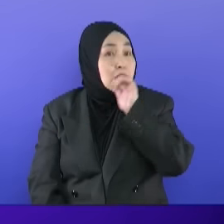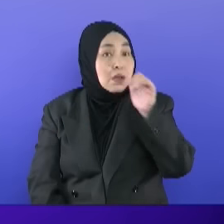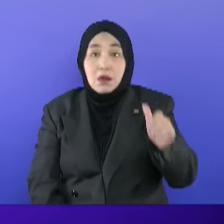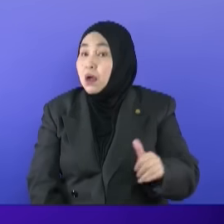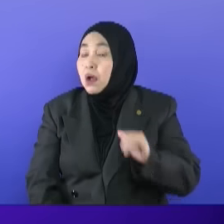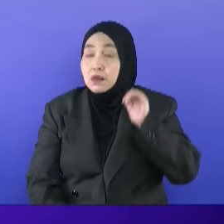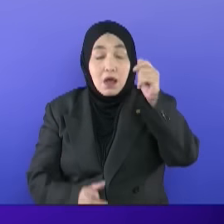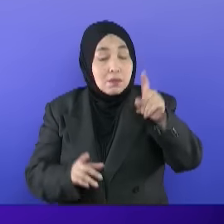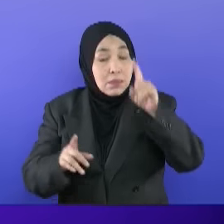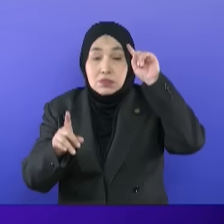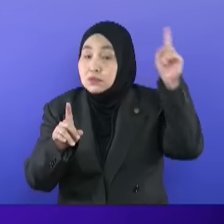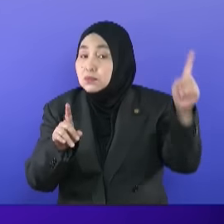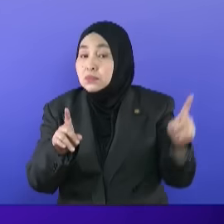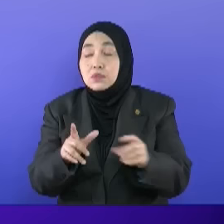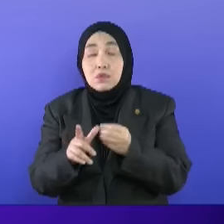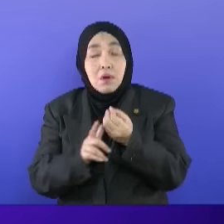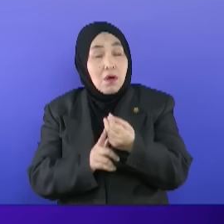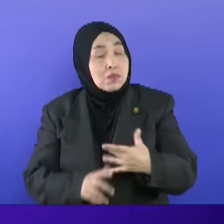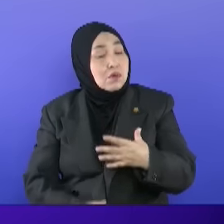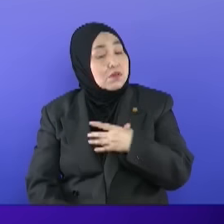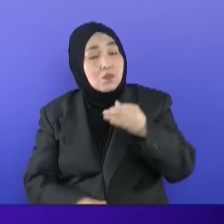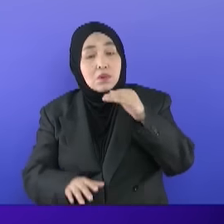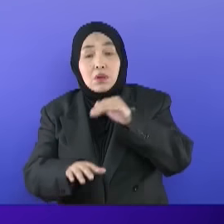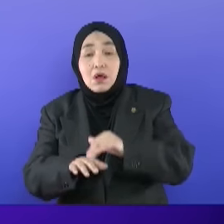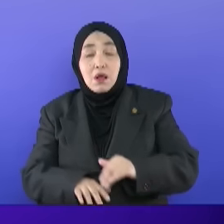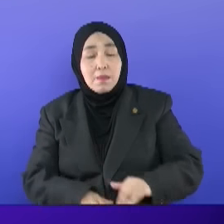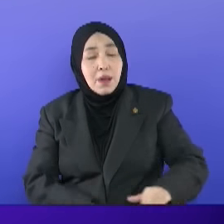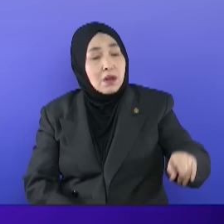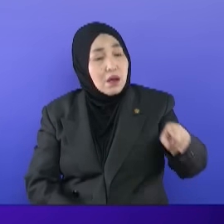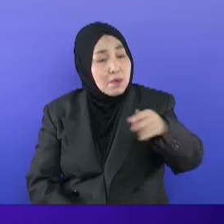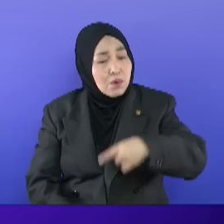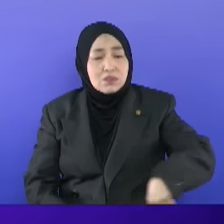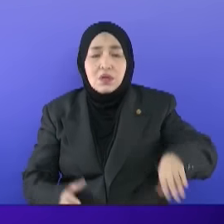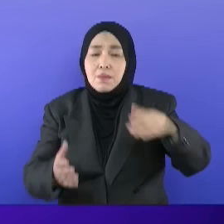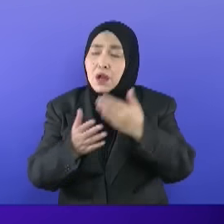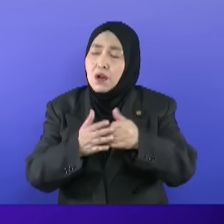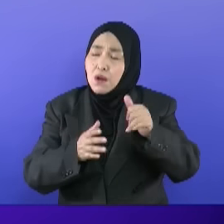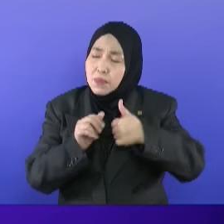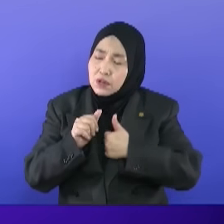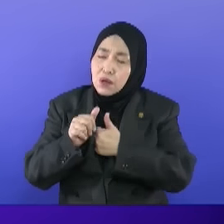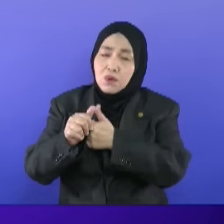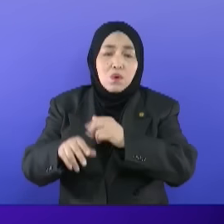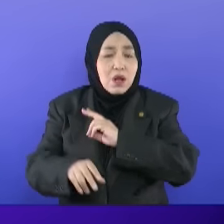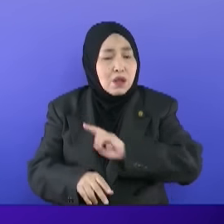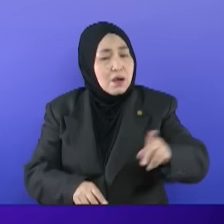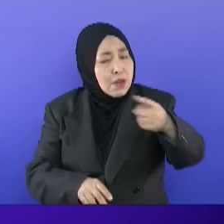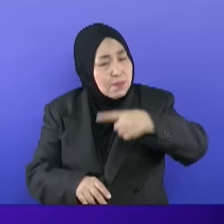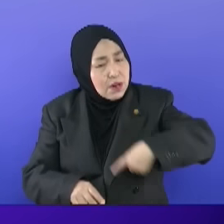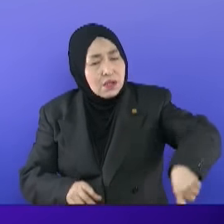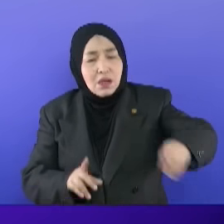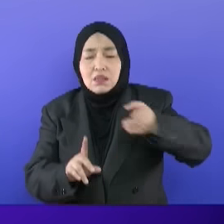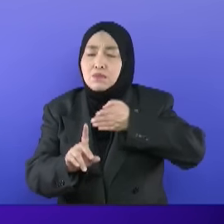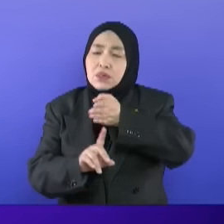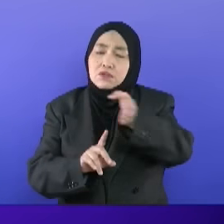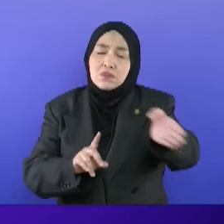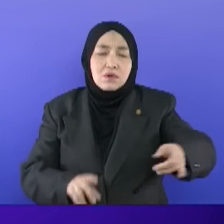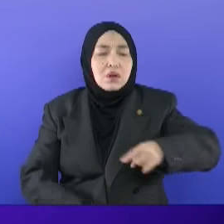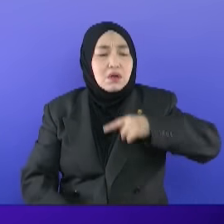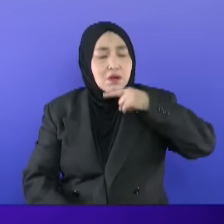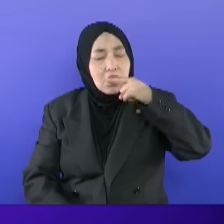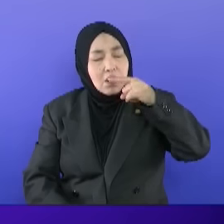yahudu wan nasara hatta tattabi'a millatahum.